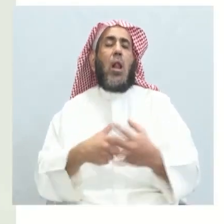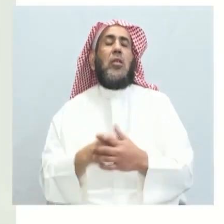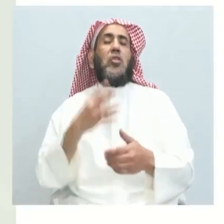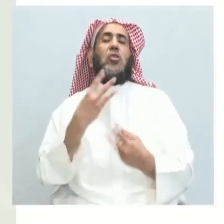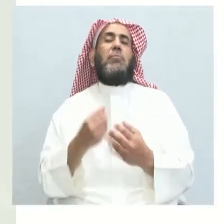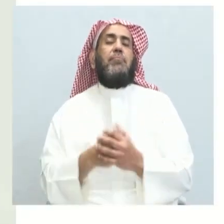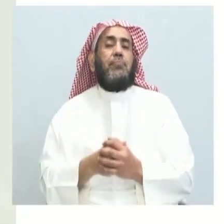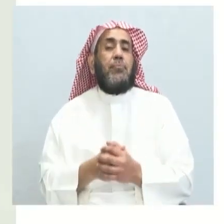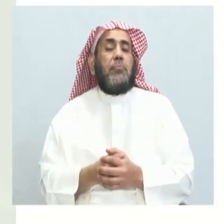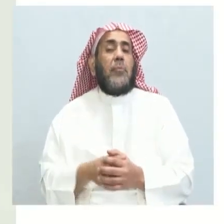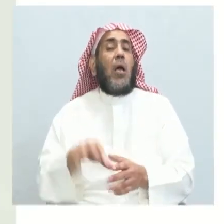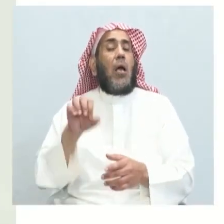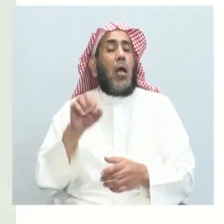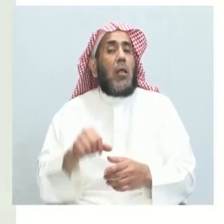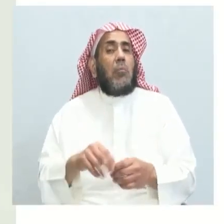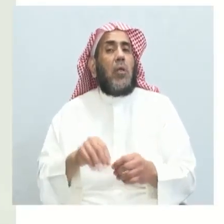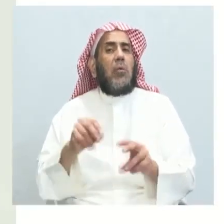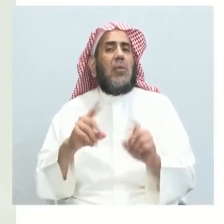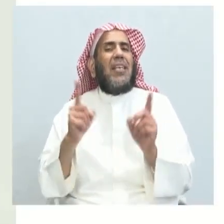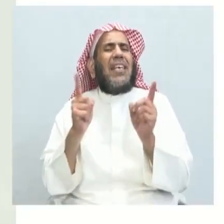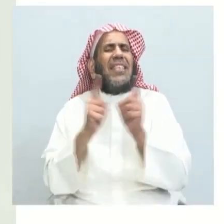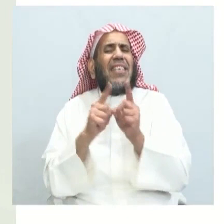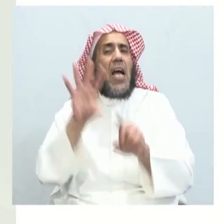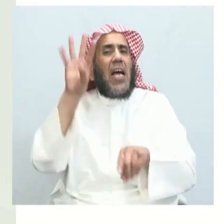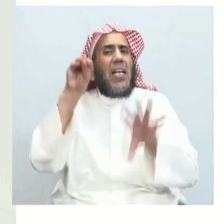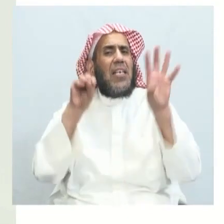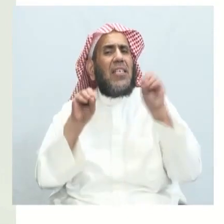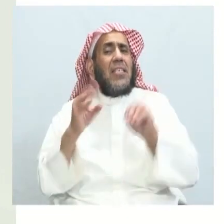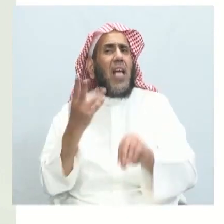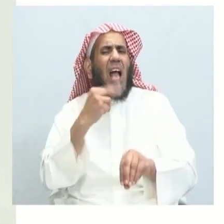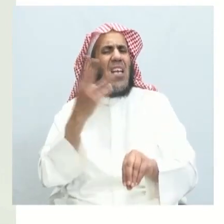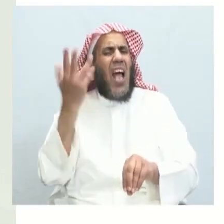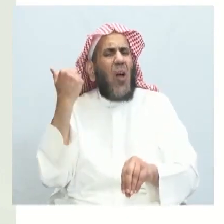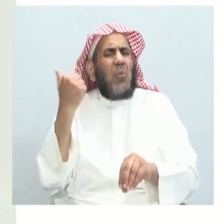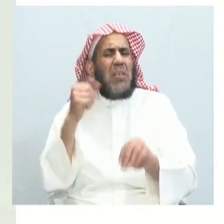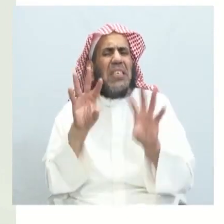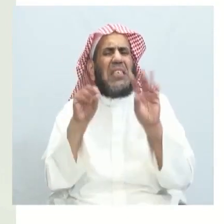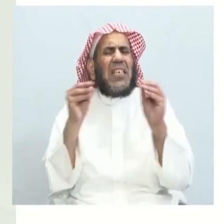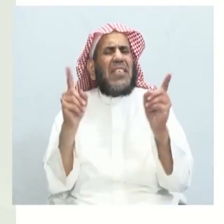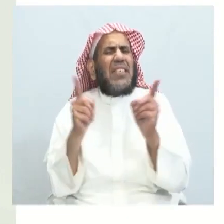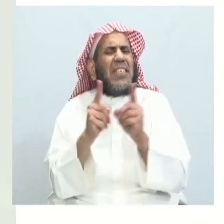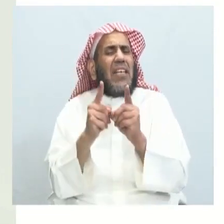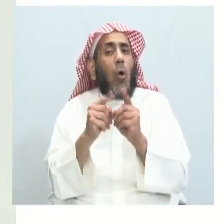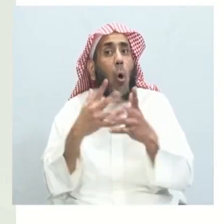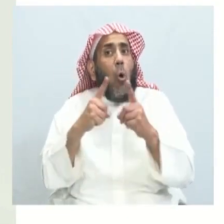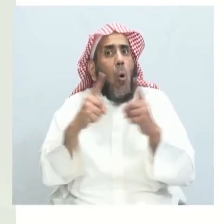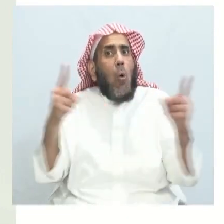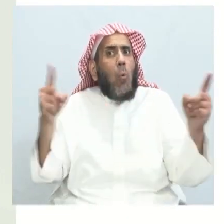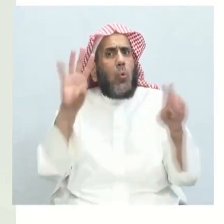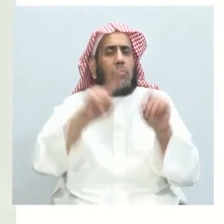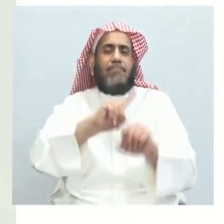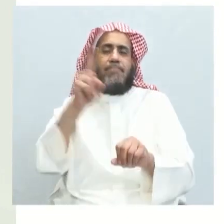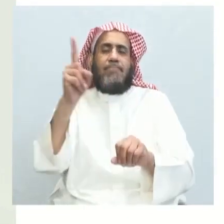جميل طبعا بالقصر بدايه القصص الجاهليه تميزت بانها قصيره بالقصر لا تكون قصص طويله جدا